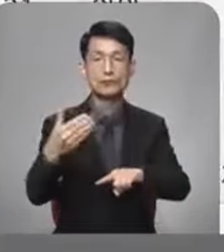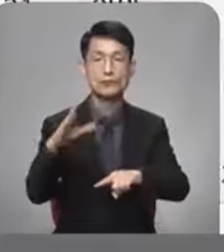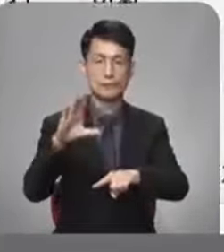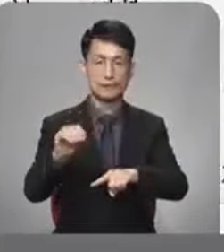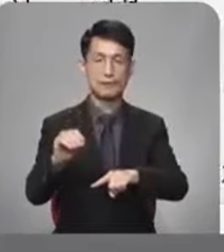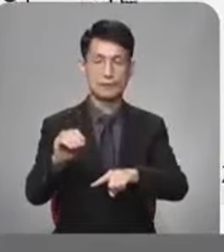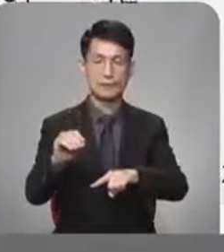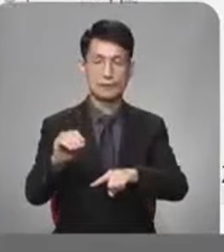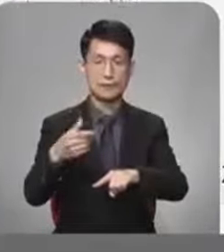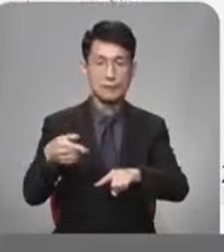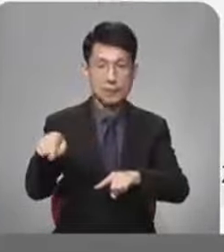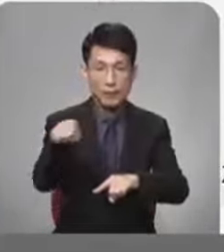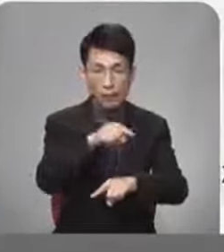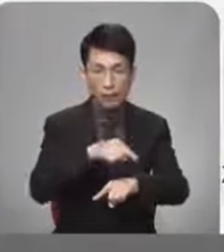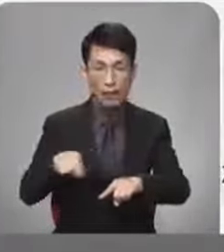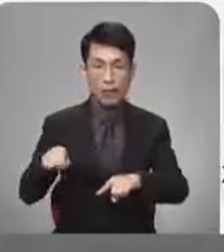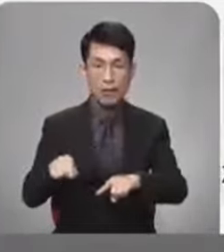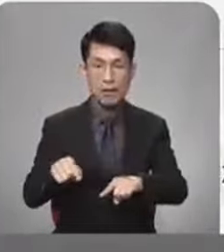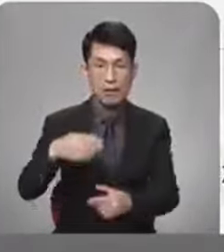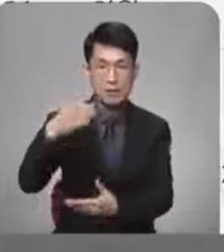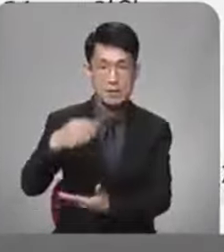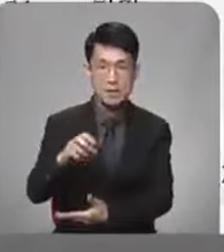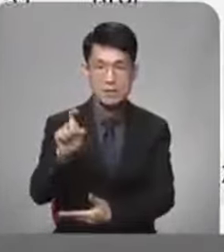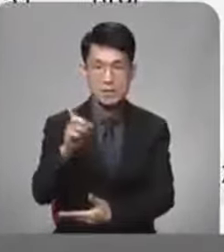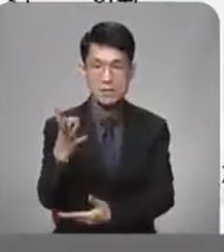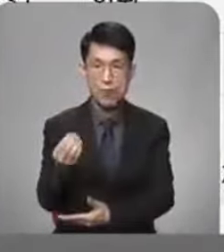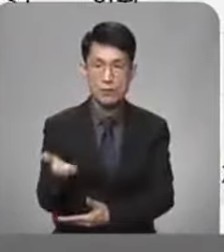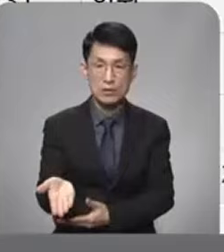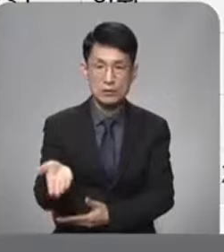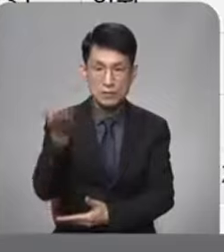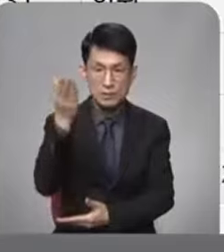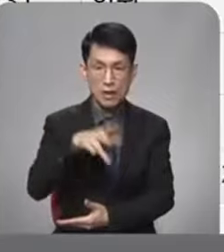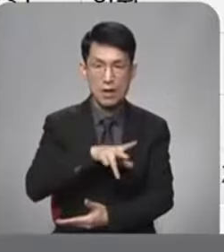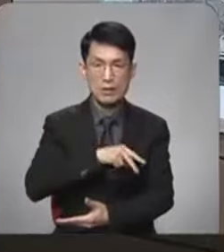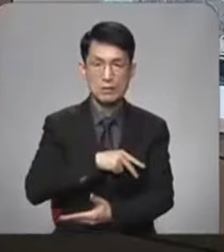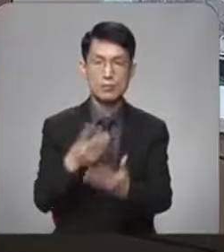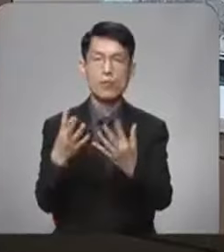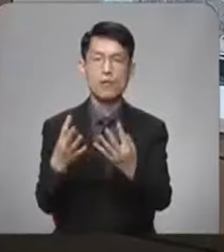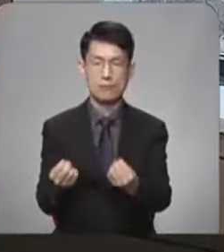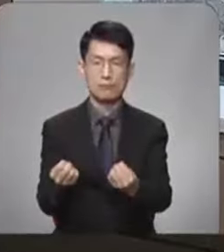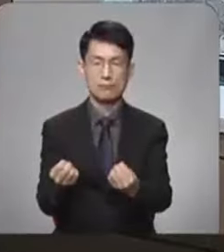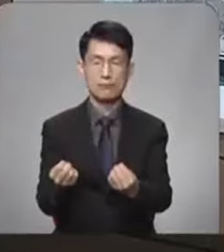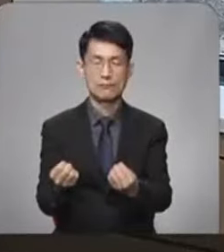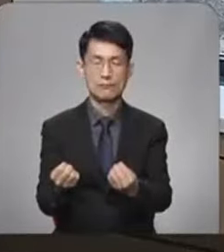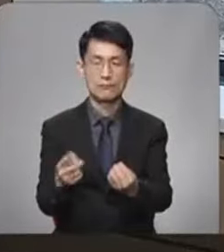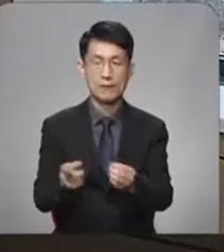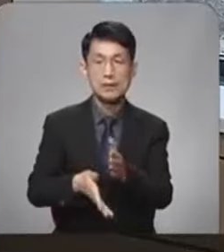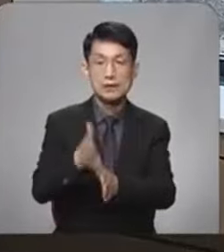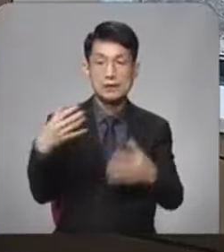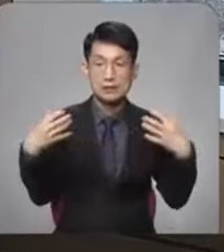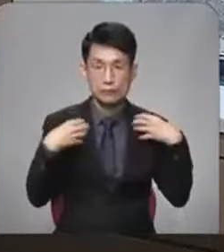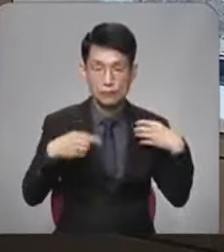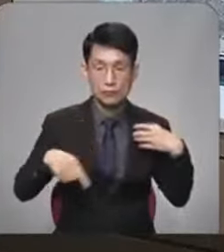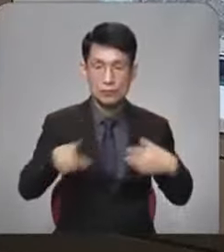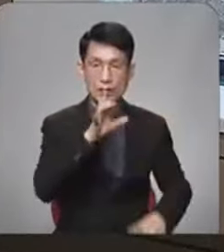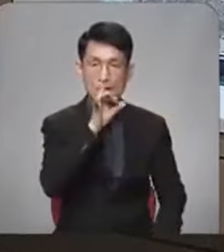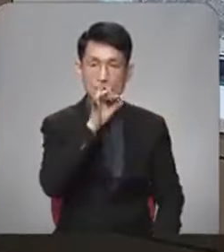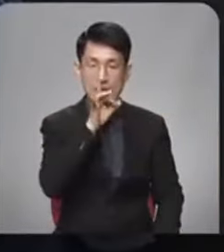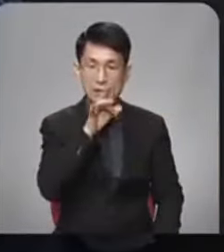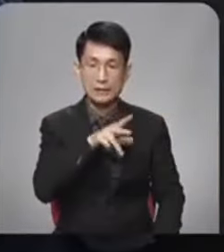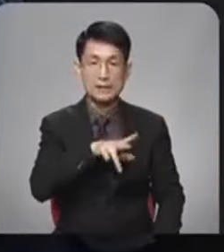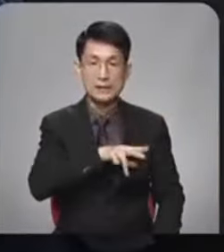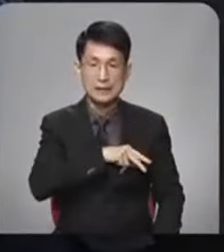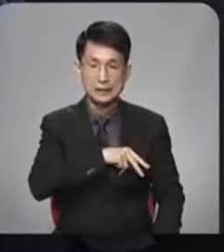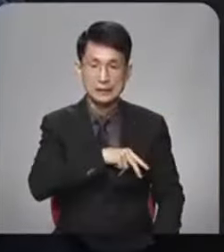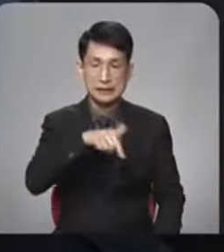원이었습니다. 하지만 이들 가운데에도 재산이 10억 원이 넘는 의원들이 적지 않았습니다. 시군 의원 가운데 강릉시의회